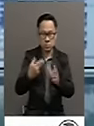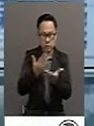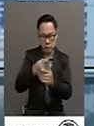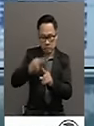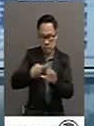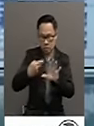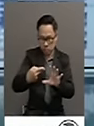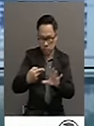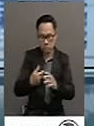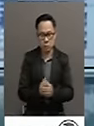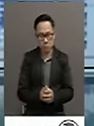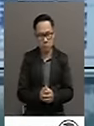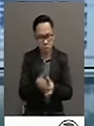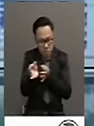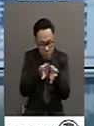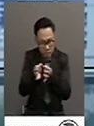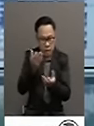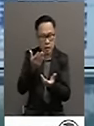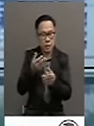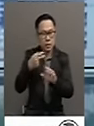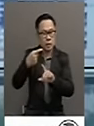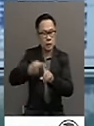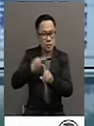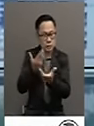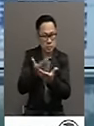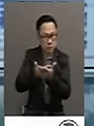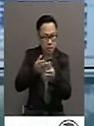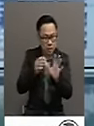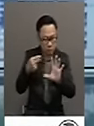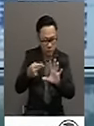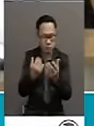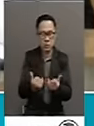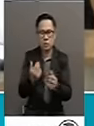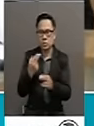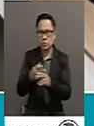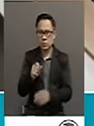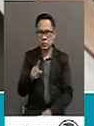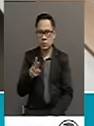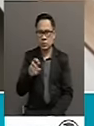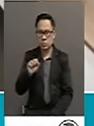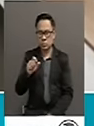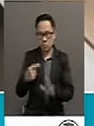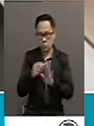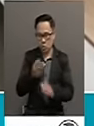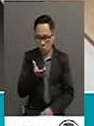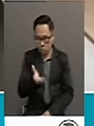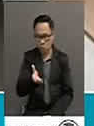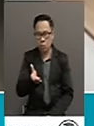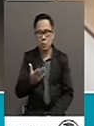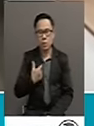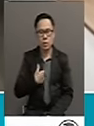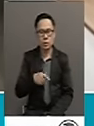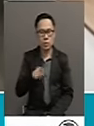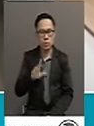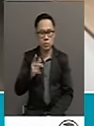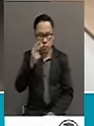เป็นปัญหาเพราะว่าวันนี้คุณศรีสุวรรณจันยาครับเดินทางมายื่นเรื่องนะเกี่ยวกับประเด็นนี้ให้ตรวจสอบพลตำรวจโท